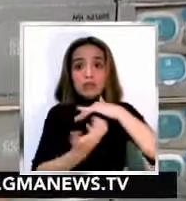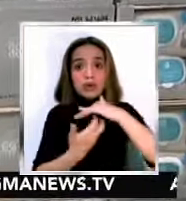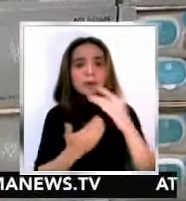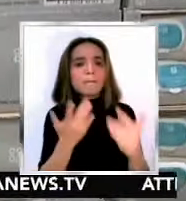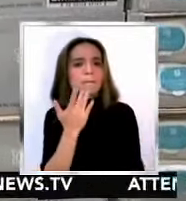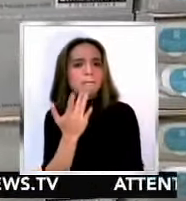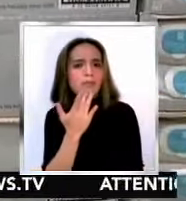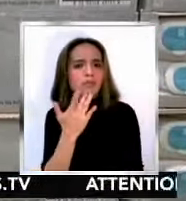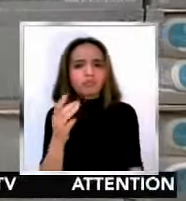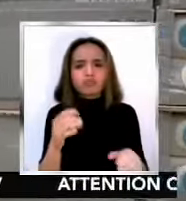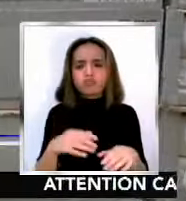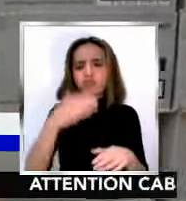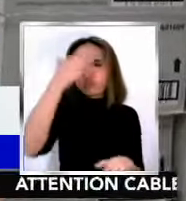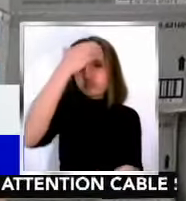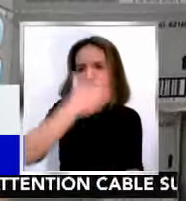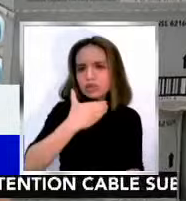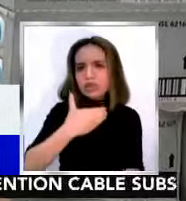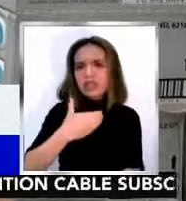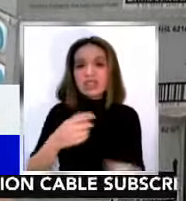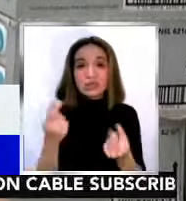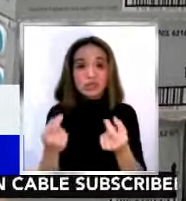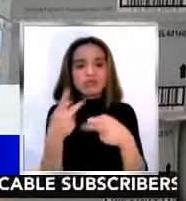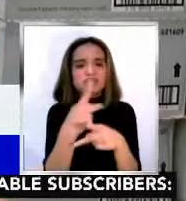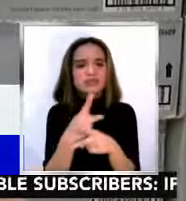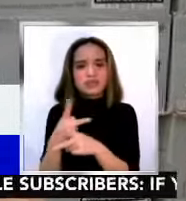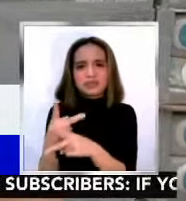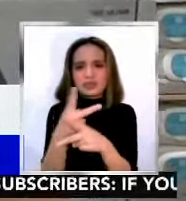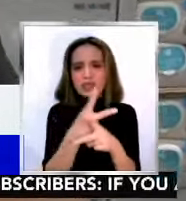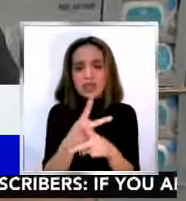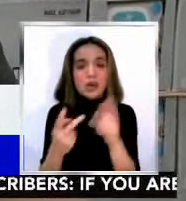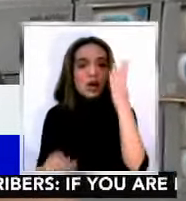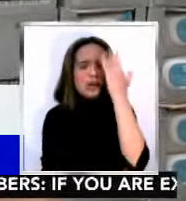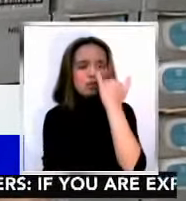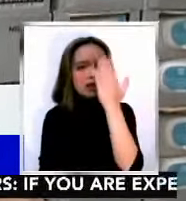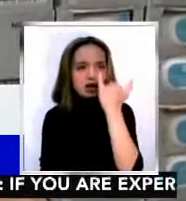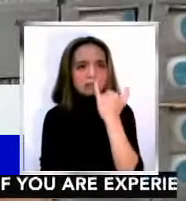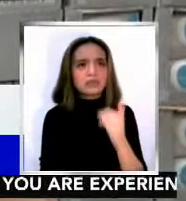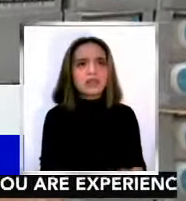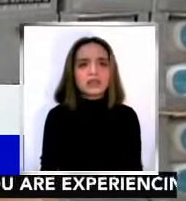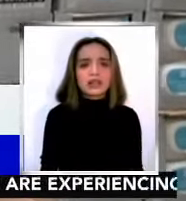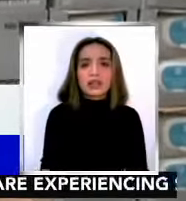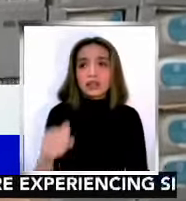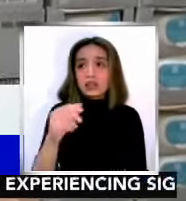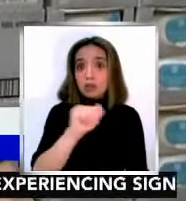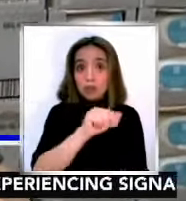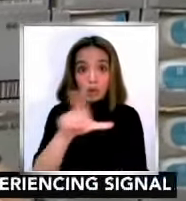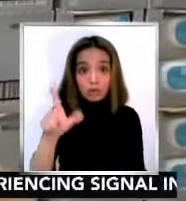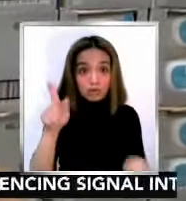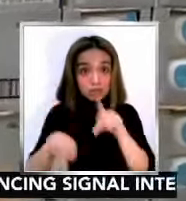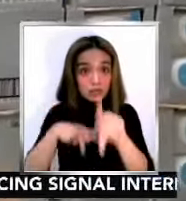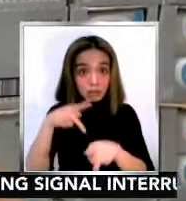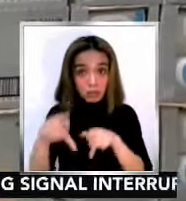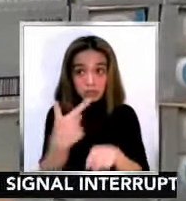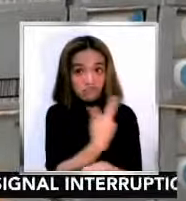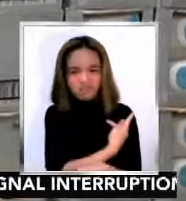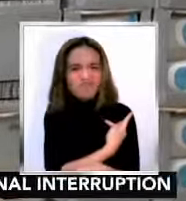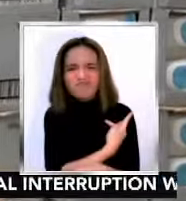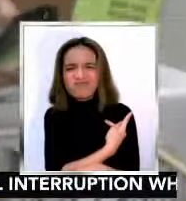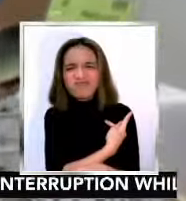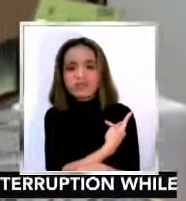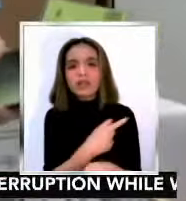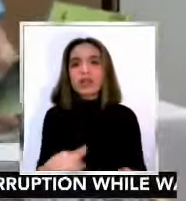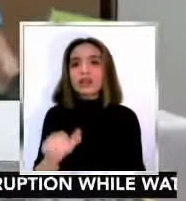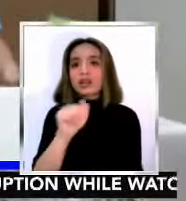Po, protection din po. Kasi hindi pa naman lahat vaccinated. Tsaka naka-aircon kasi hindi naman siya